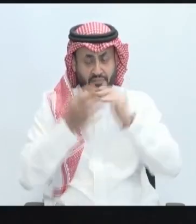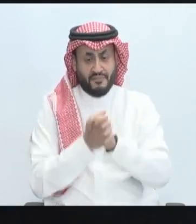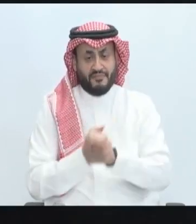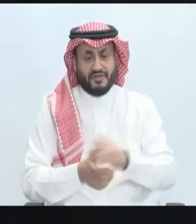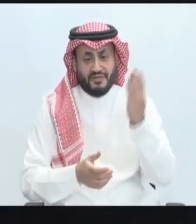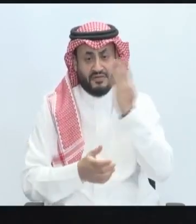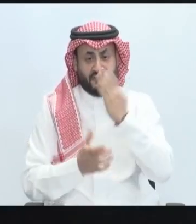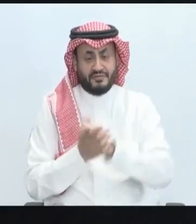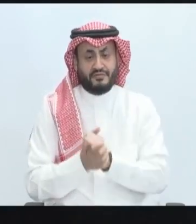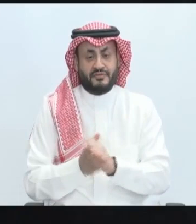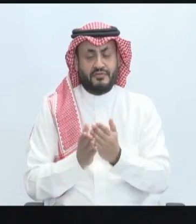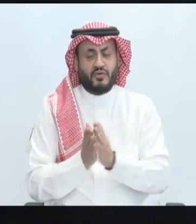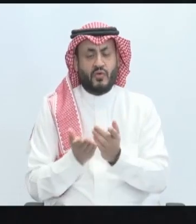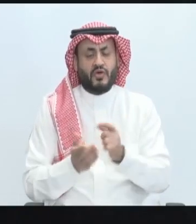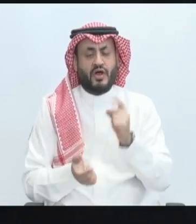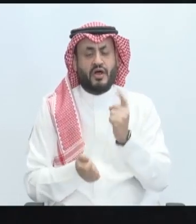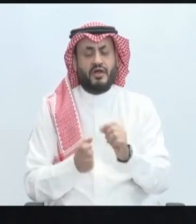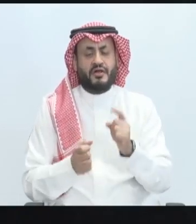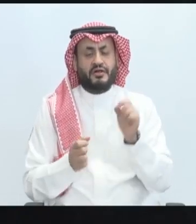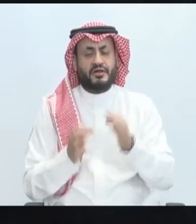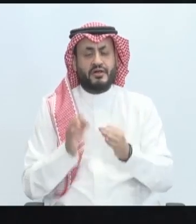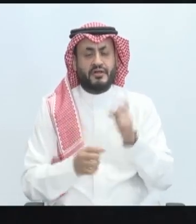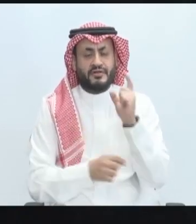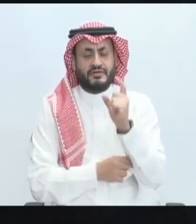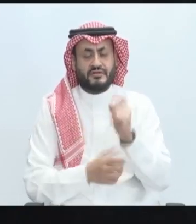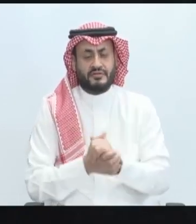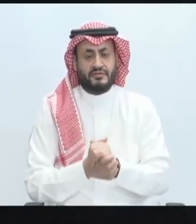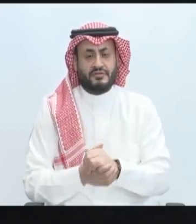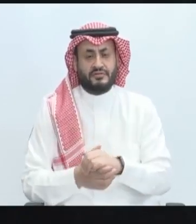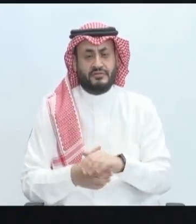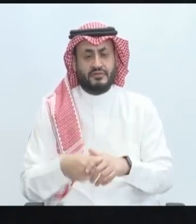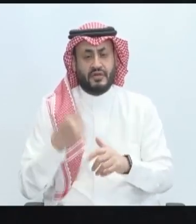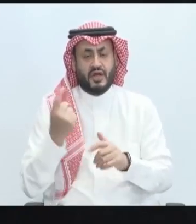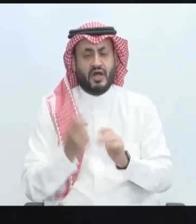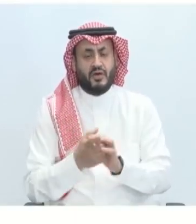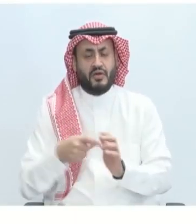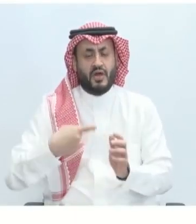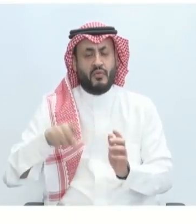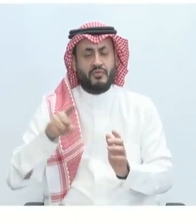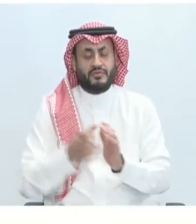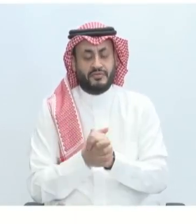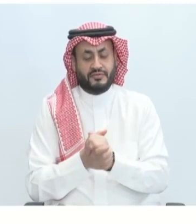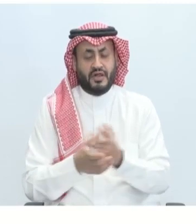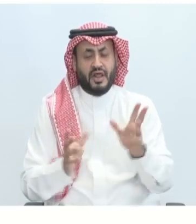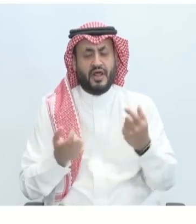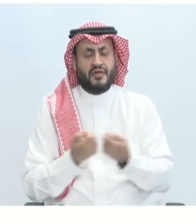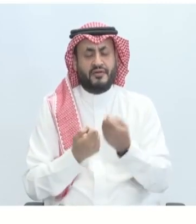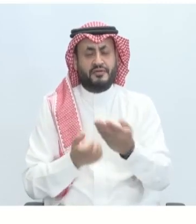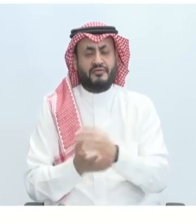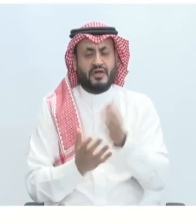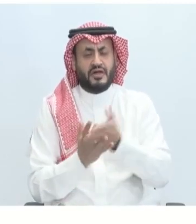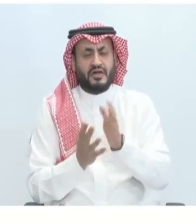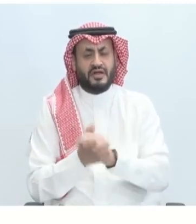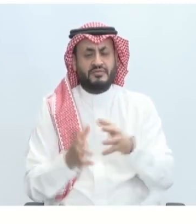العلم في مقرر القران الكريم والدراسات الاسلاميه للصف الاول المتوسط اليوم باذن الله سنكون سويا في قسم